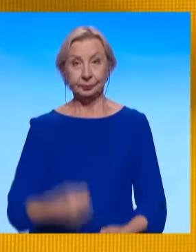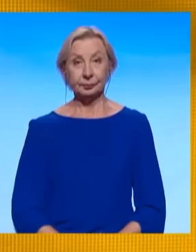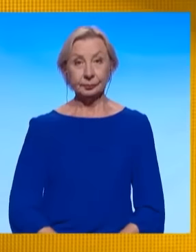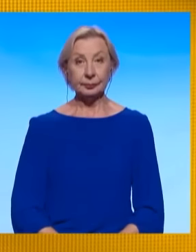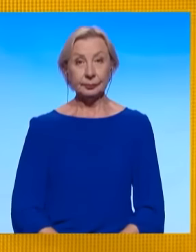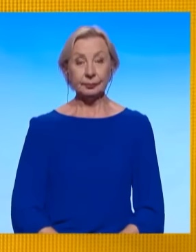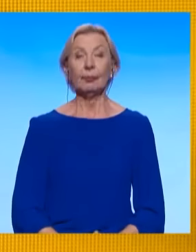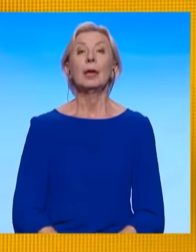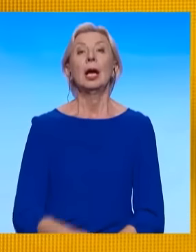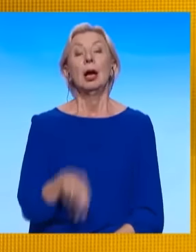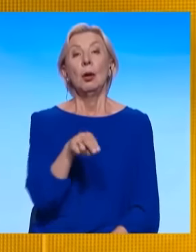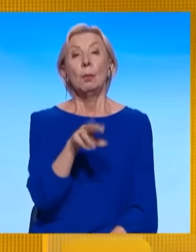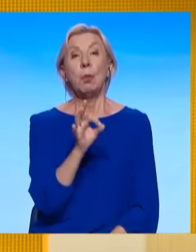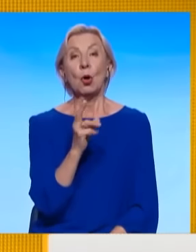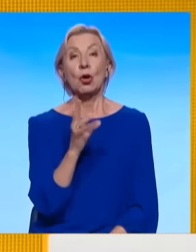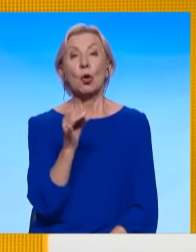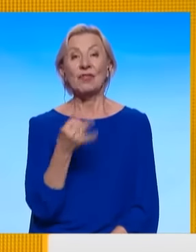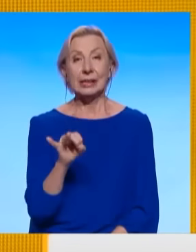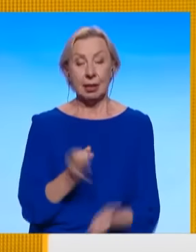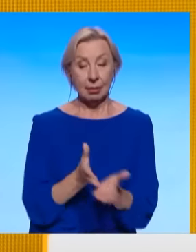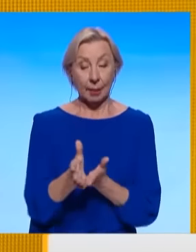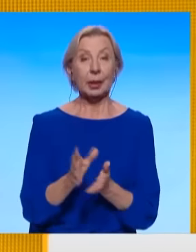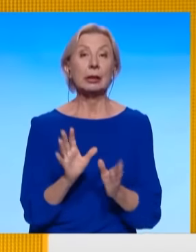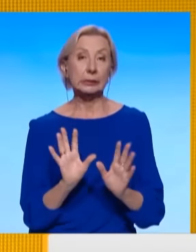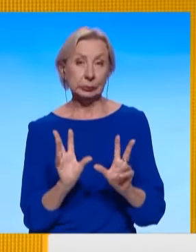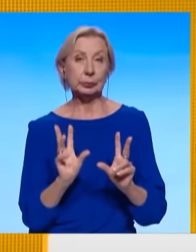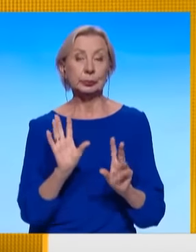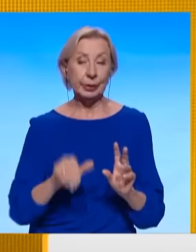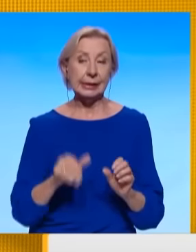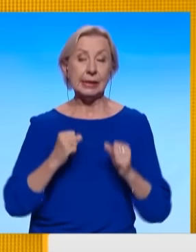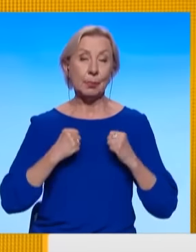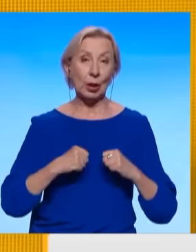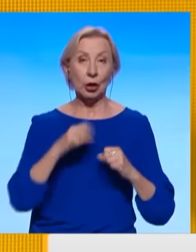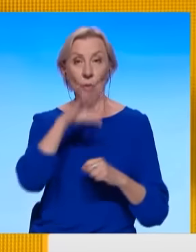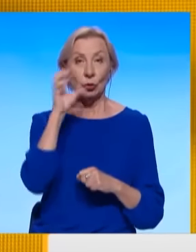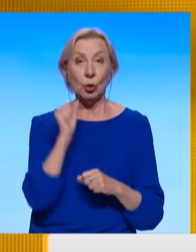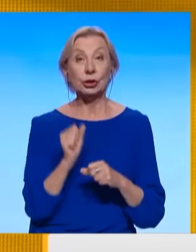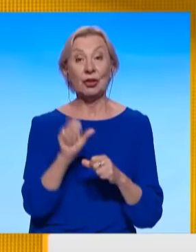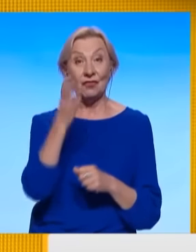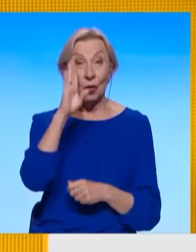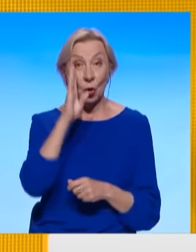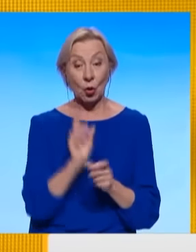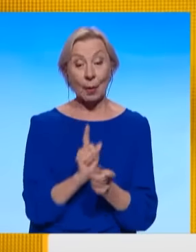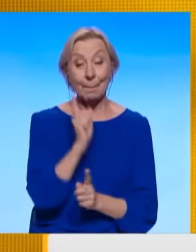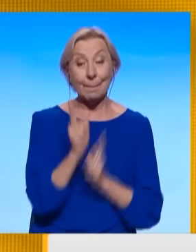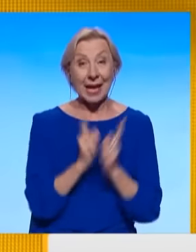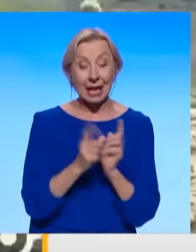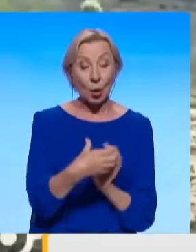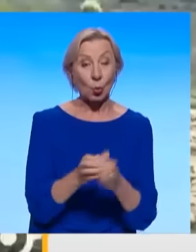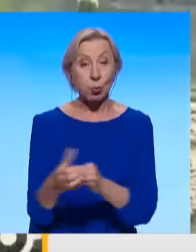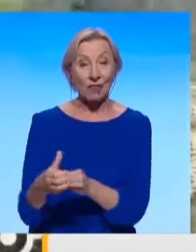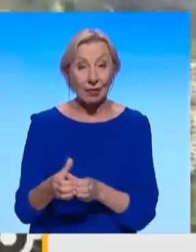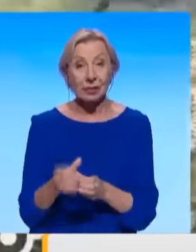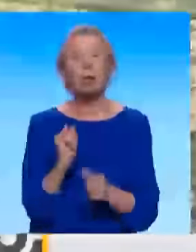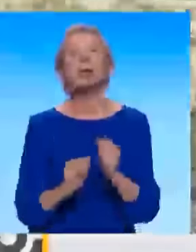електропередач на Покровському напрямку після відносно Спокійної ночі ворог перегрупувався та зранку знову пішов на